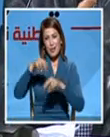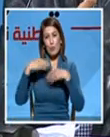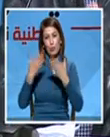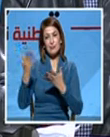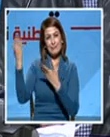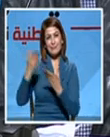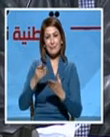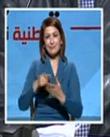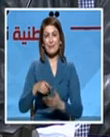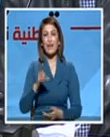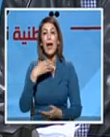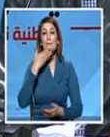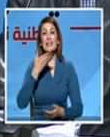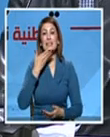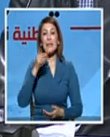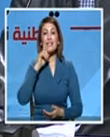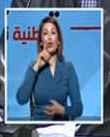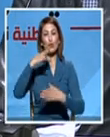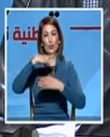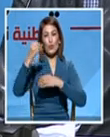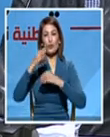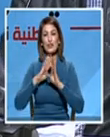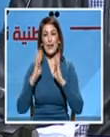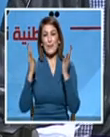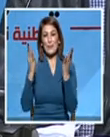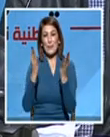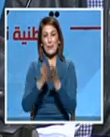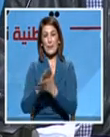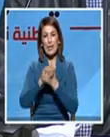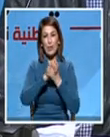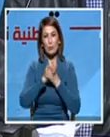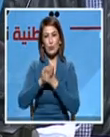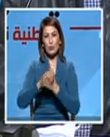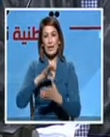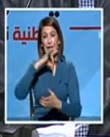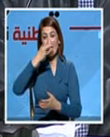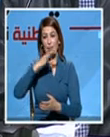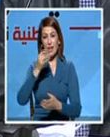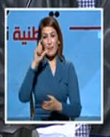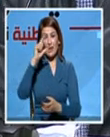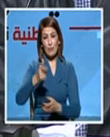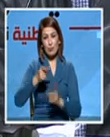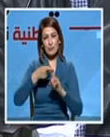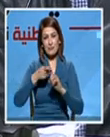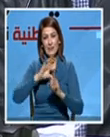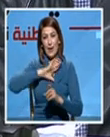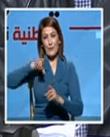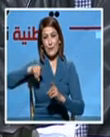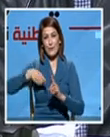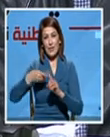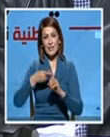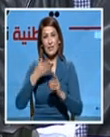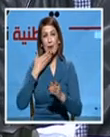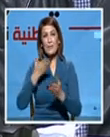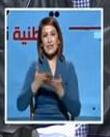ليك دكتوره رفله تاج دلاجي على ما قدمته اليوم، وبالتوفيق للعمل اللي قاعدين تقوموا به. وكلمه ايضا اخيره معاك دكتور الياس مشكور على قبولك الدعوه